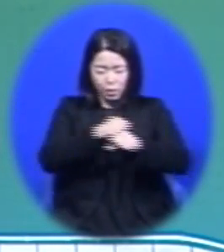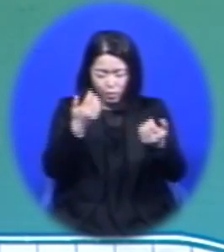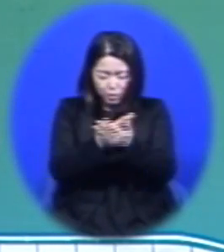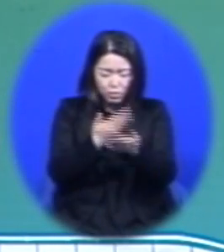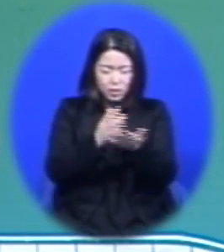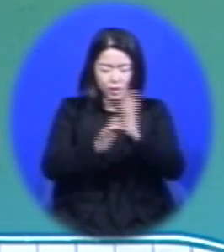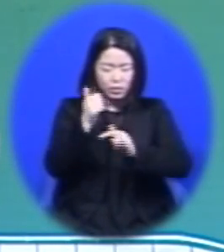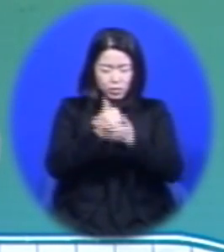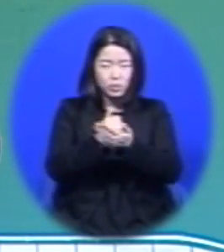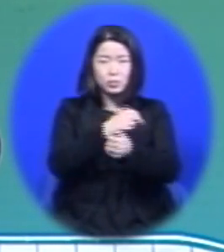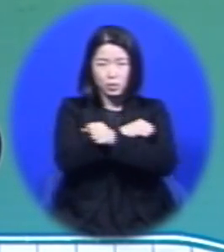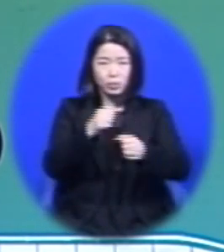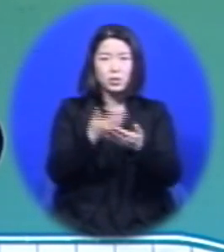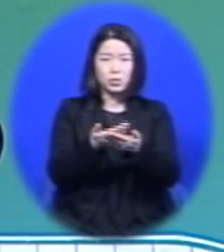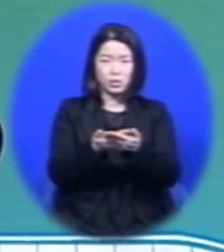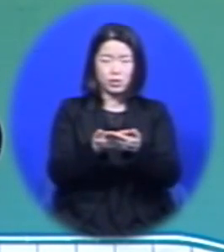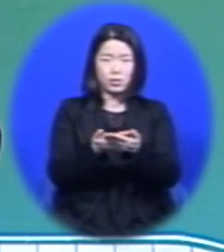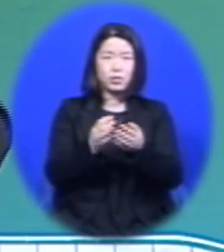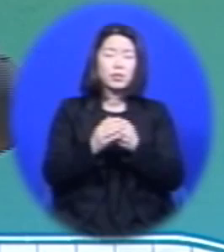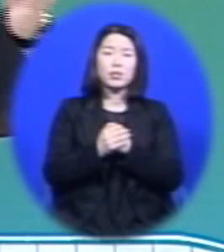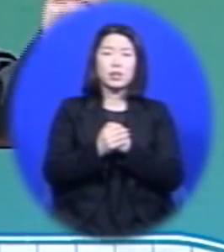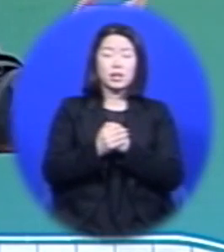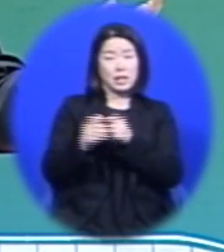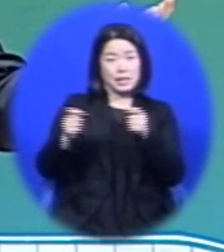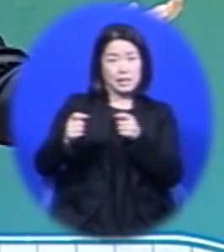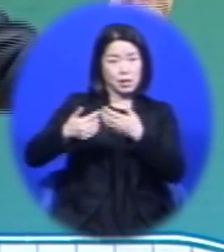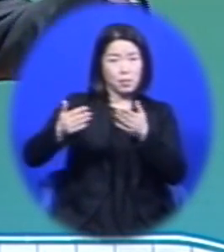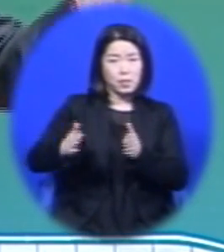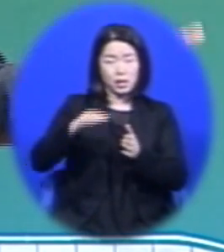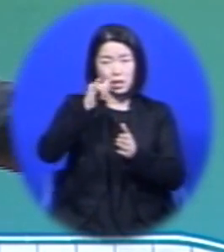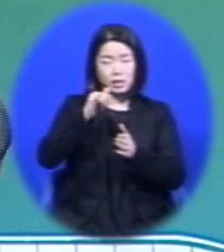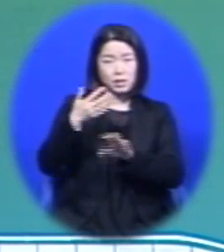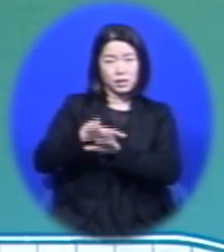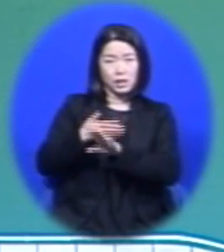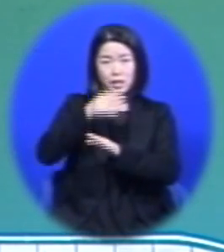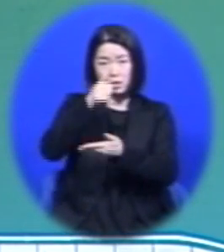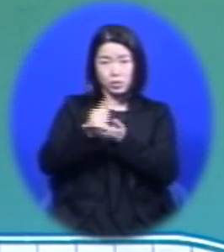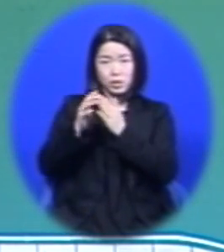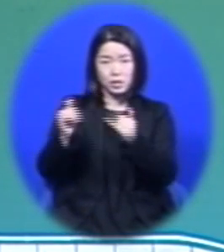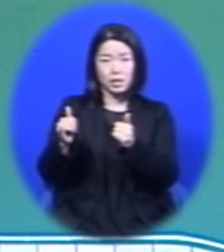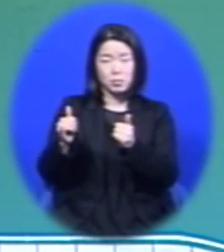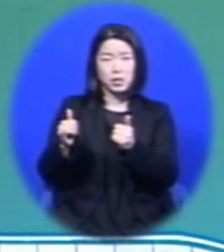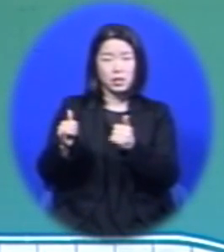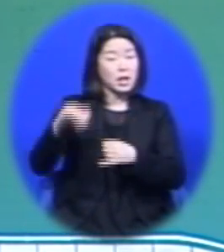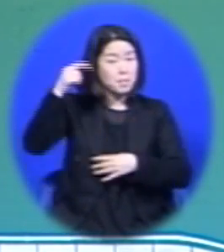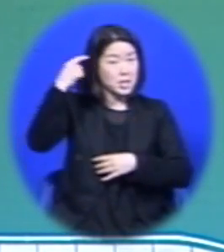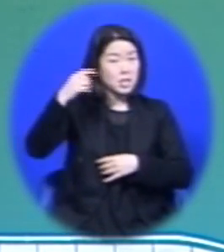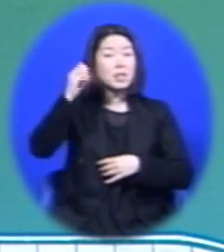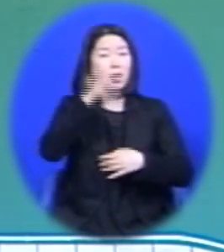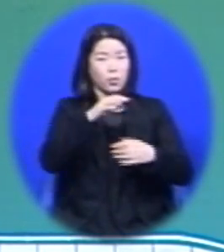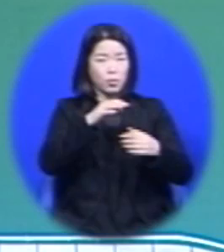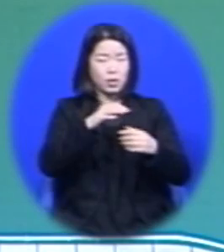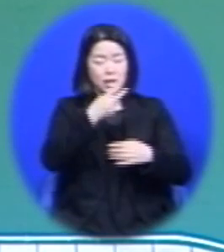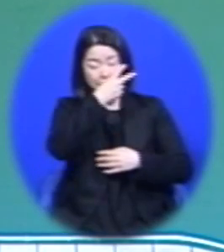예수님, 용서해 주세요. 옆방에 있는 동료 죄수들이 미쳤냐고,